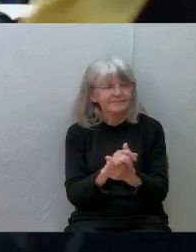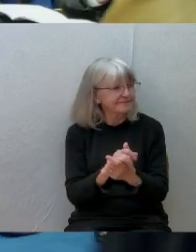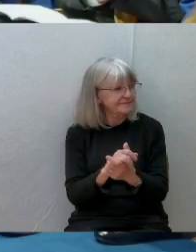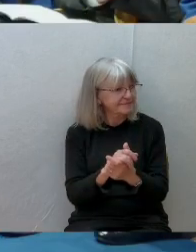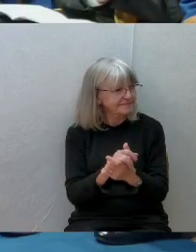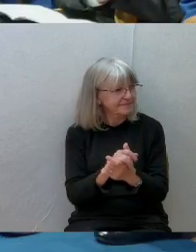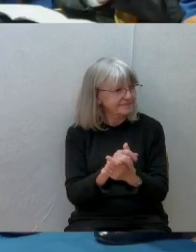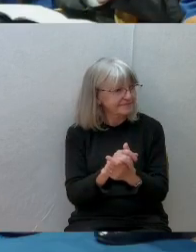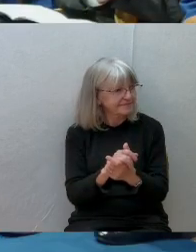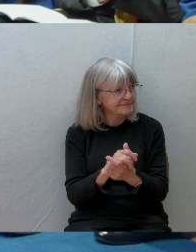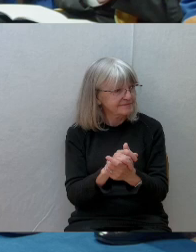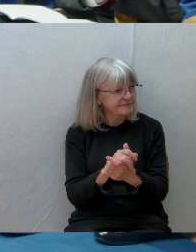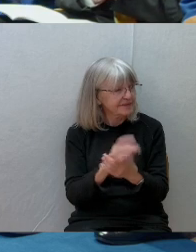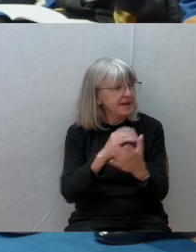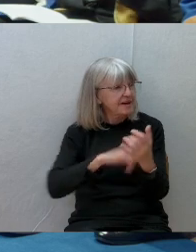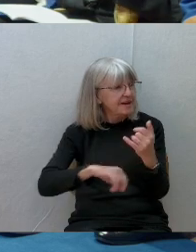Sakuntala Mudiyanselagi.